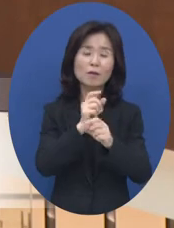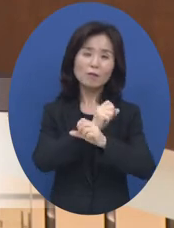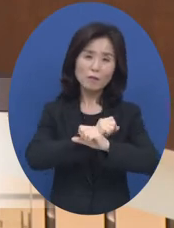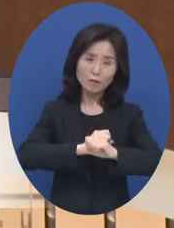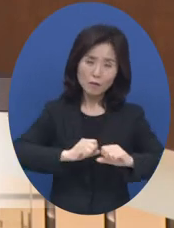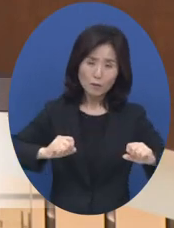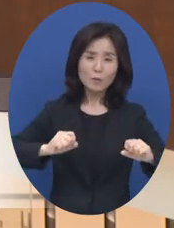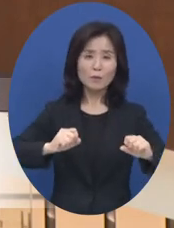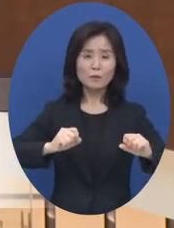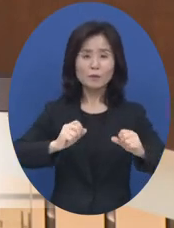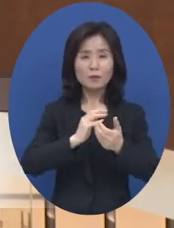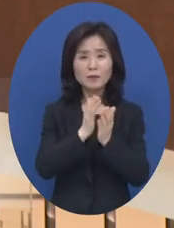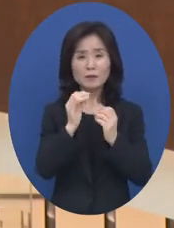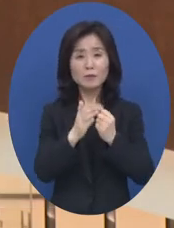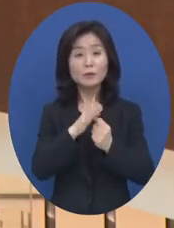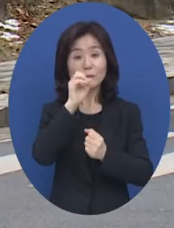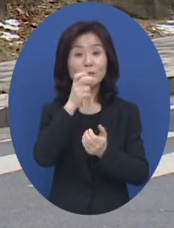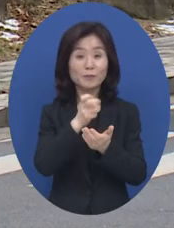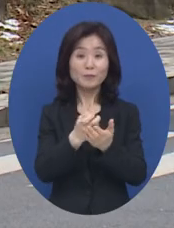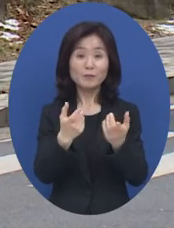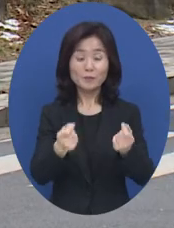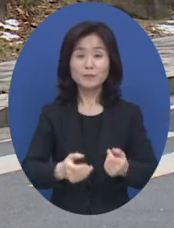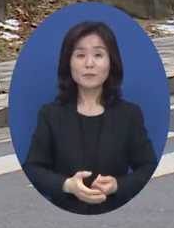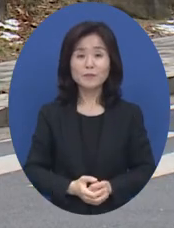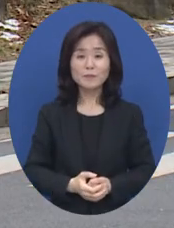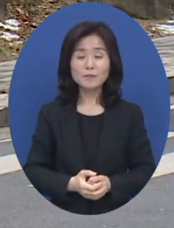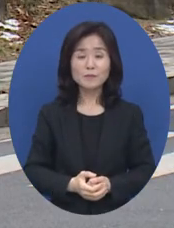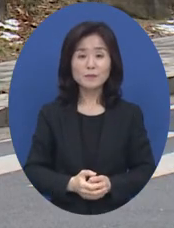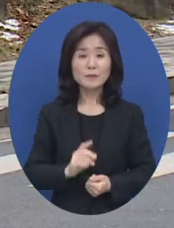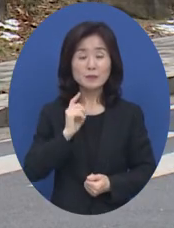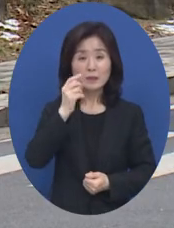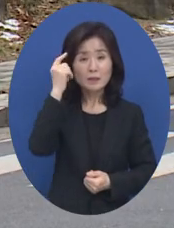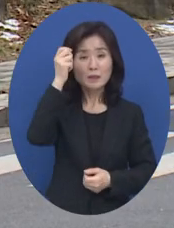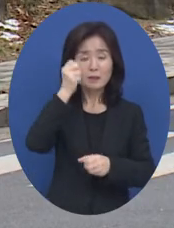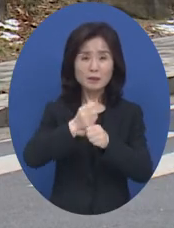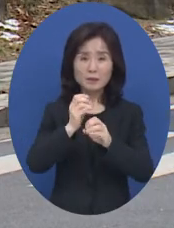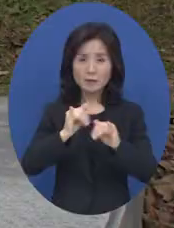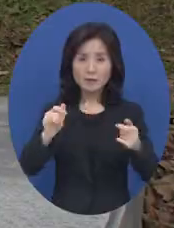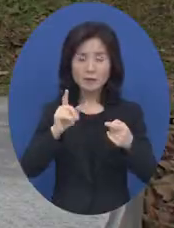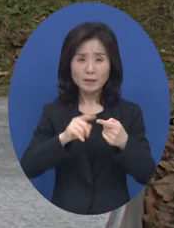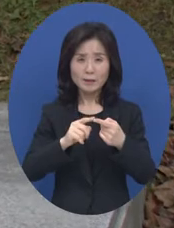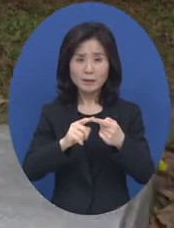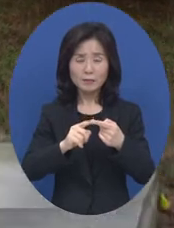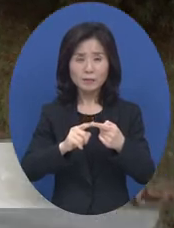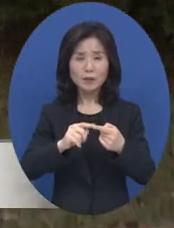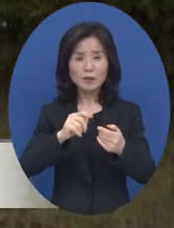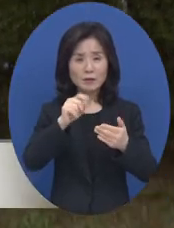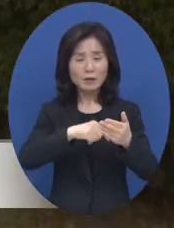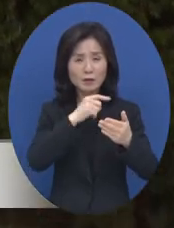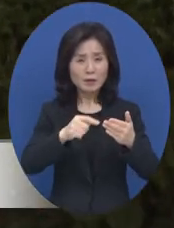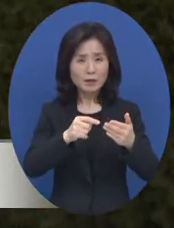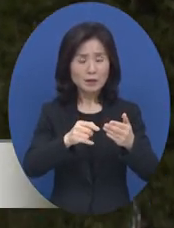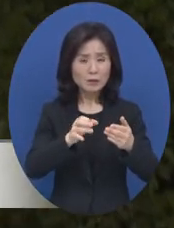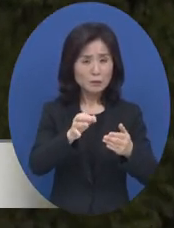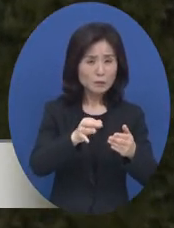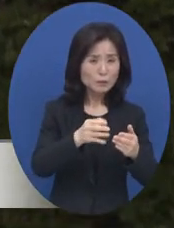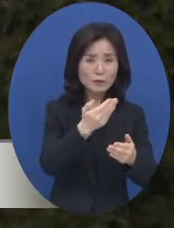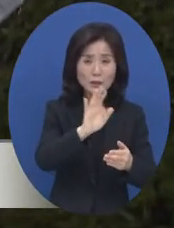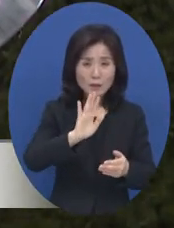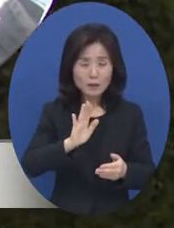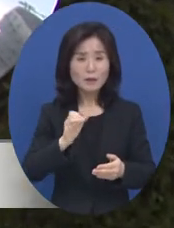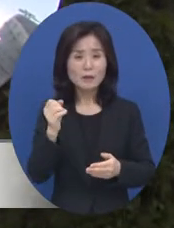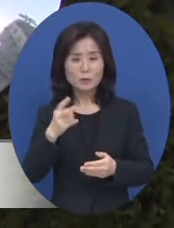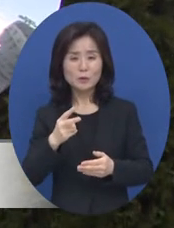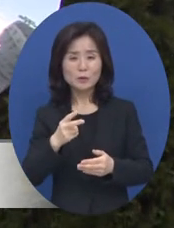좋음 되도 라고 생각을 합니다 창작자 에 대한 정당한 대가 미지급 문제와 공공 조형물 출품 작가 편중